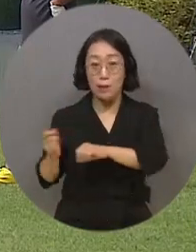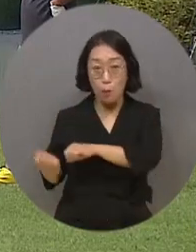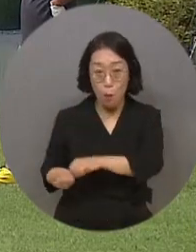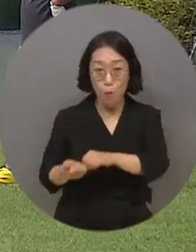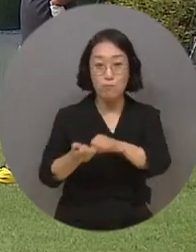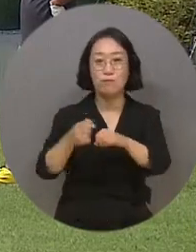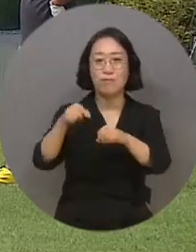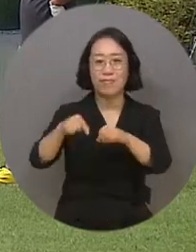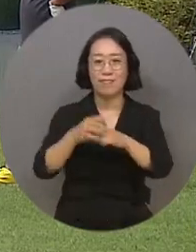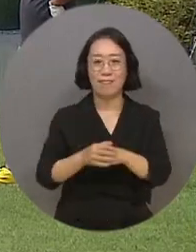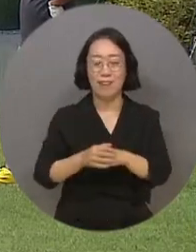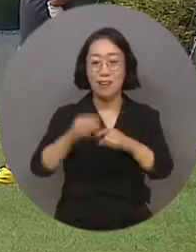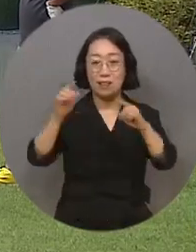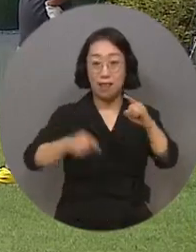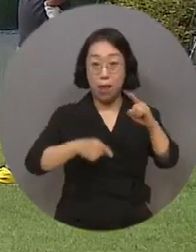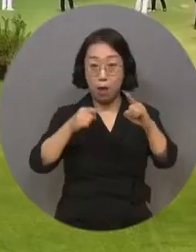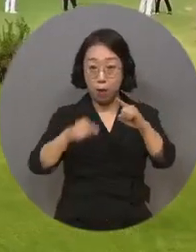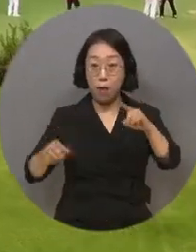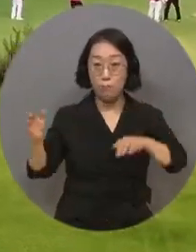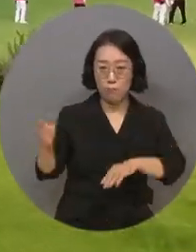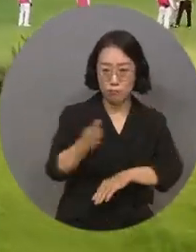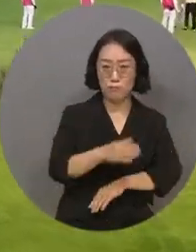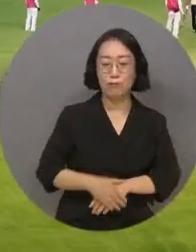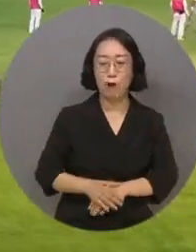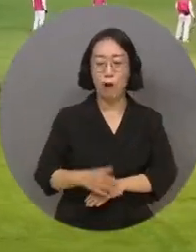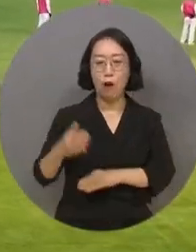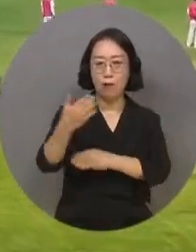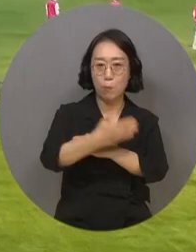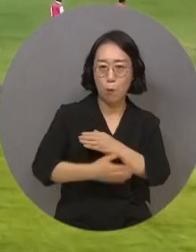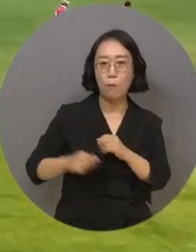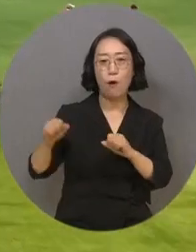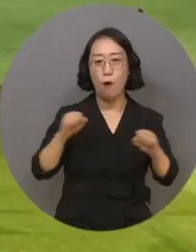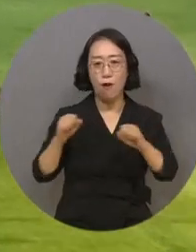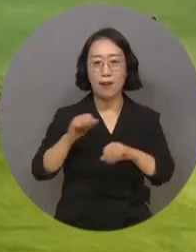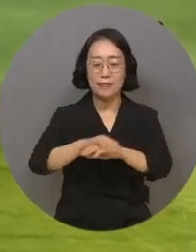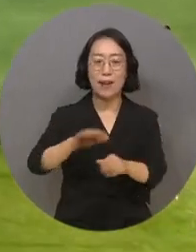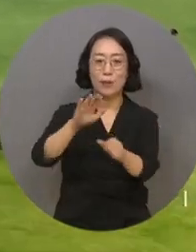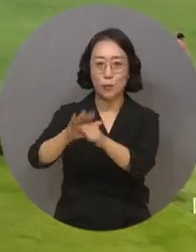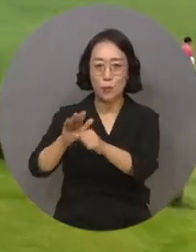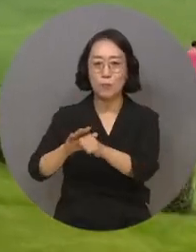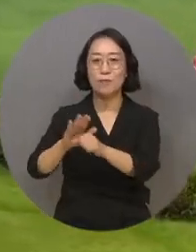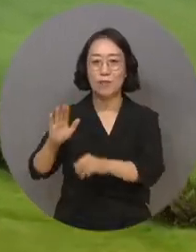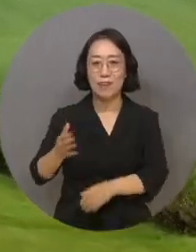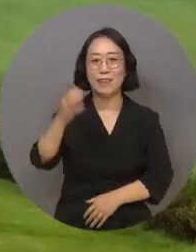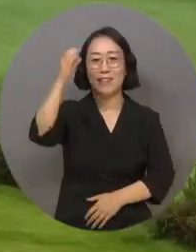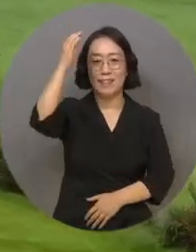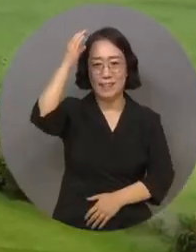이번 대회가 장애인의 건강과 생활 속 활력을 되찾는 계기가 됐길 바랍니다.